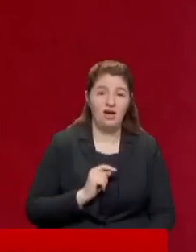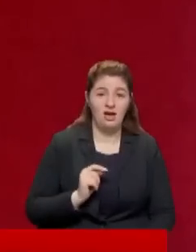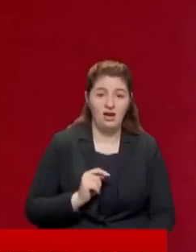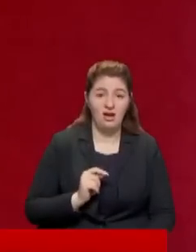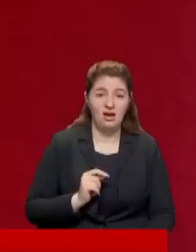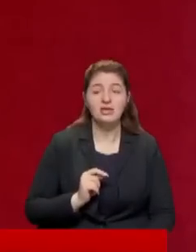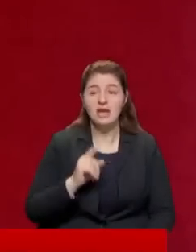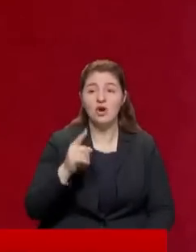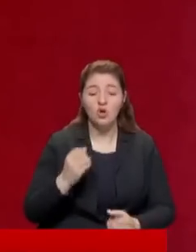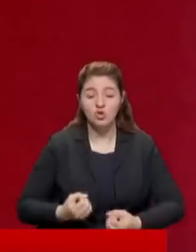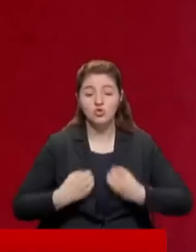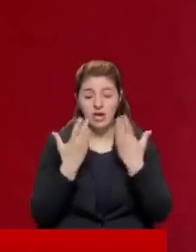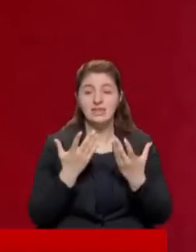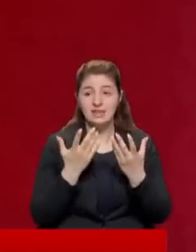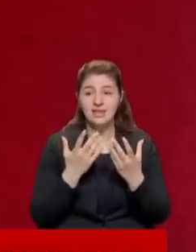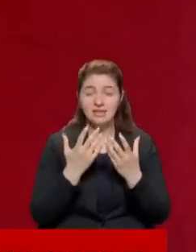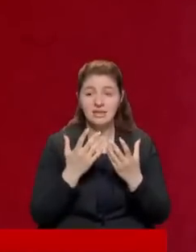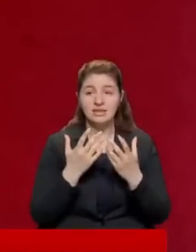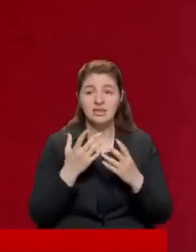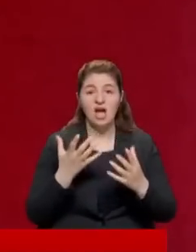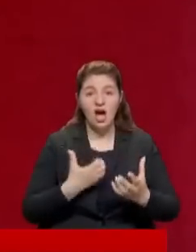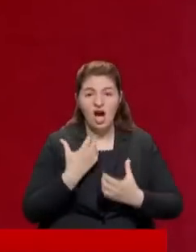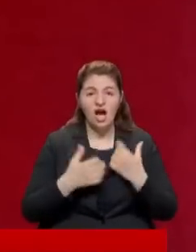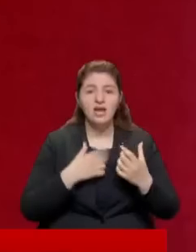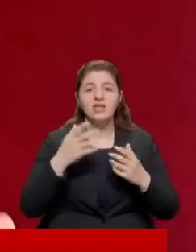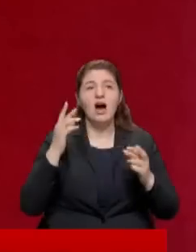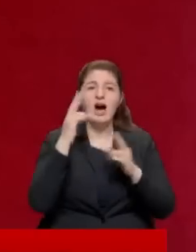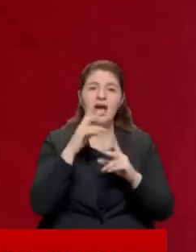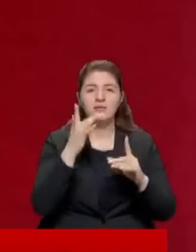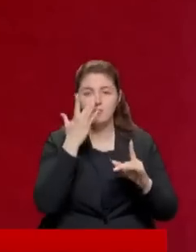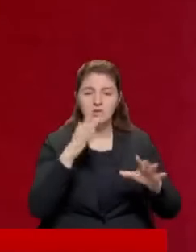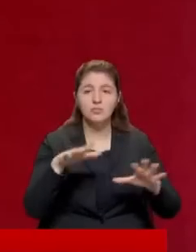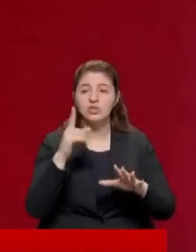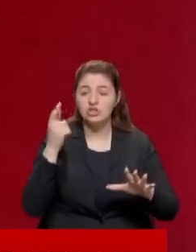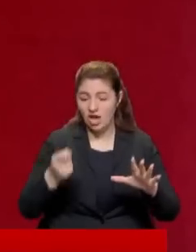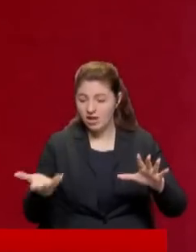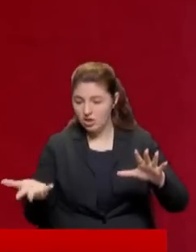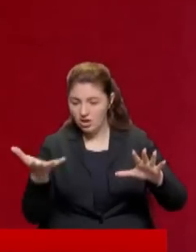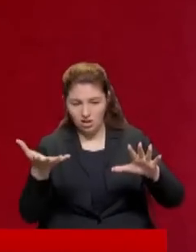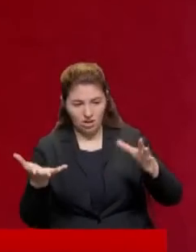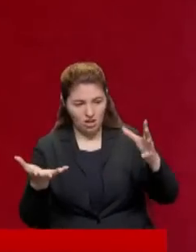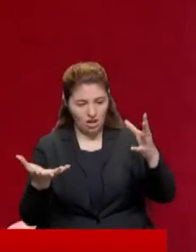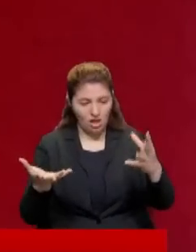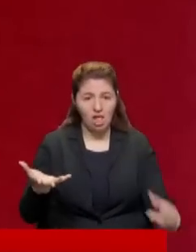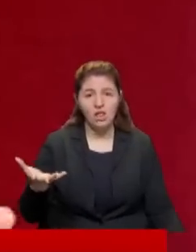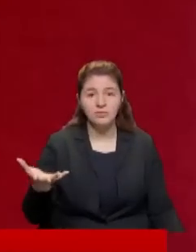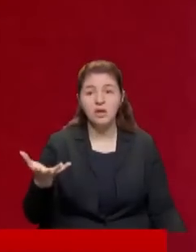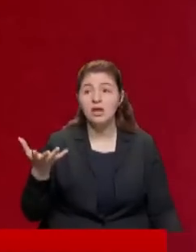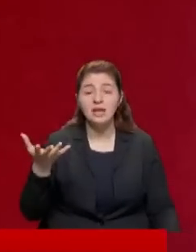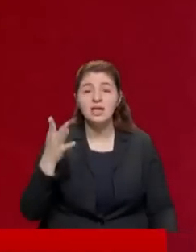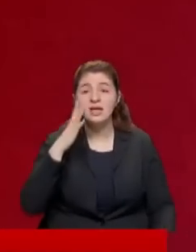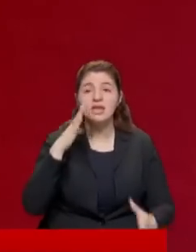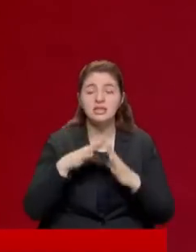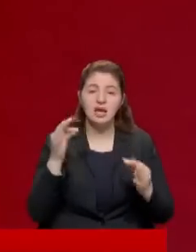Yani o ürettiğiniz soyut hararet bu gerçeklik karşısında eriyor. Yani evet, evet,